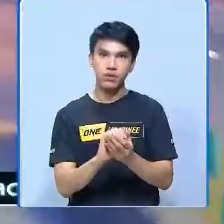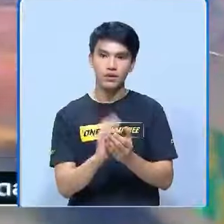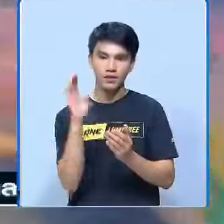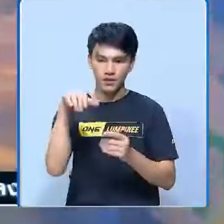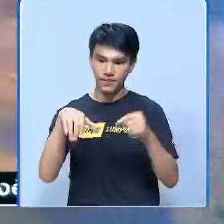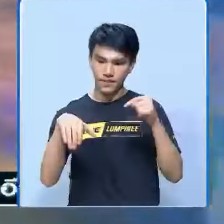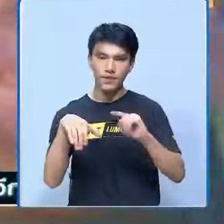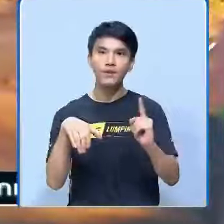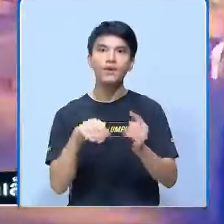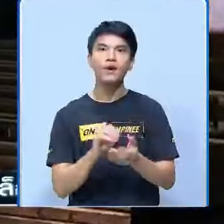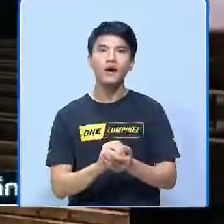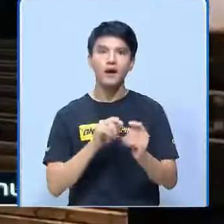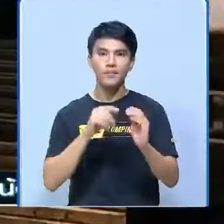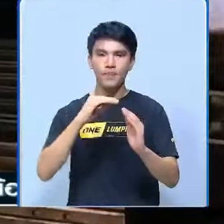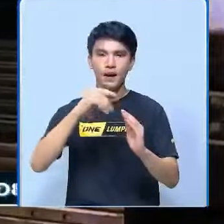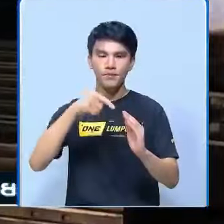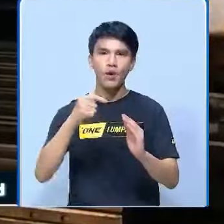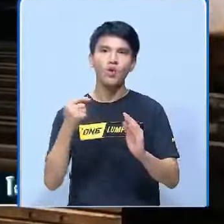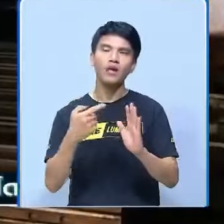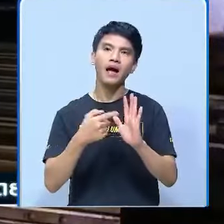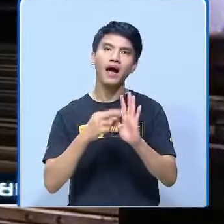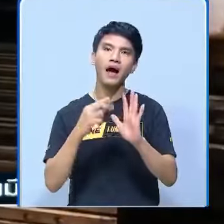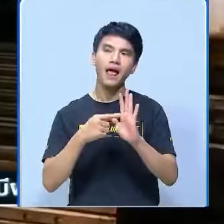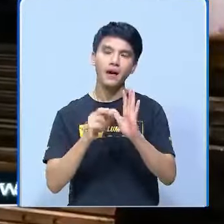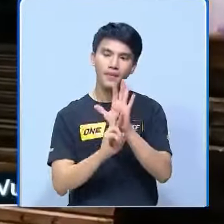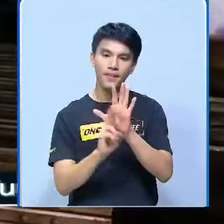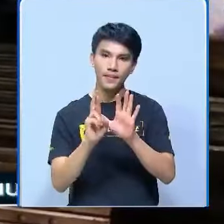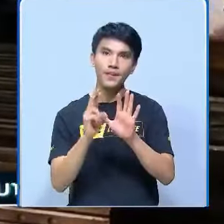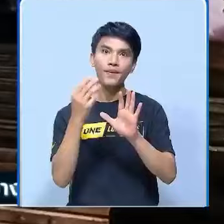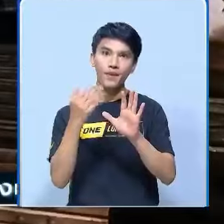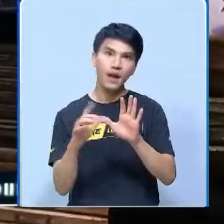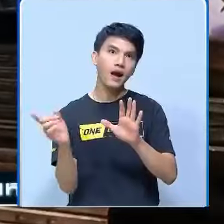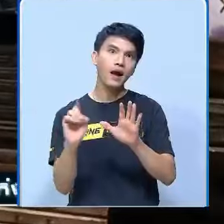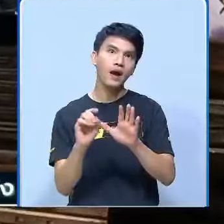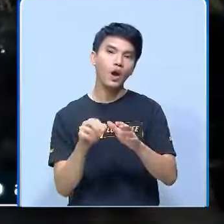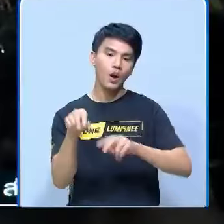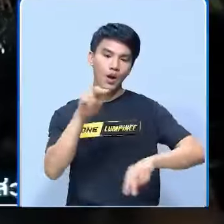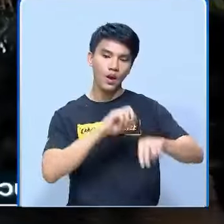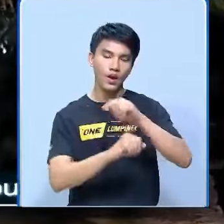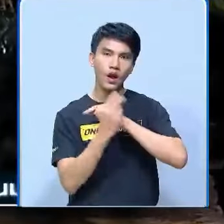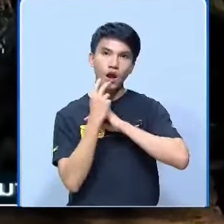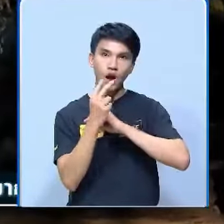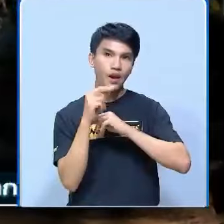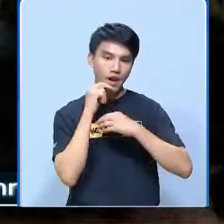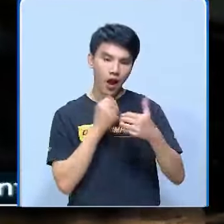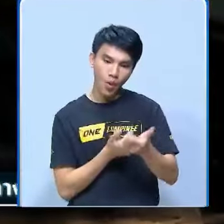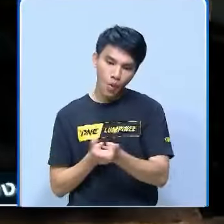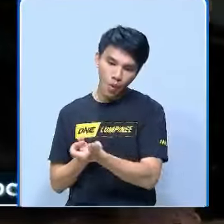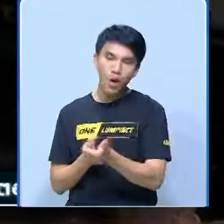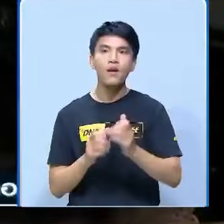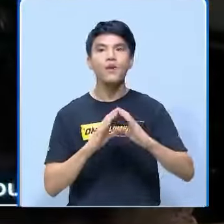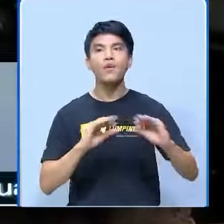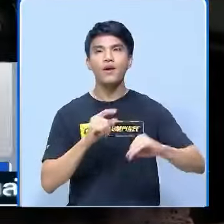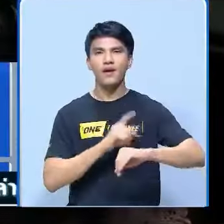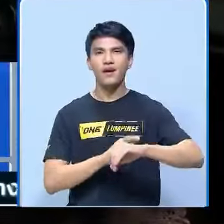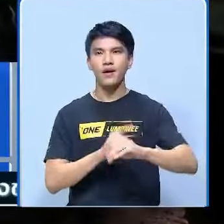ทแห่งหนึ่งในพื้นที่อำเภอโพธารามจังหวัดราชบุรีก่อนที่เจ้าหน้าที่กู้ภัยจะเข้าไปตรวจสอบแล้วก็เร่งฉีดน้ำดับเพลิงใช้เว